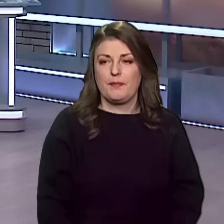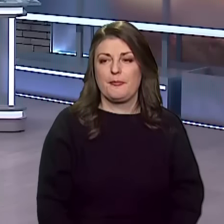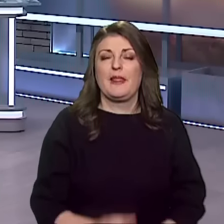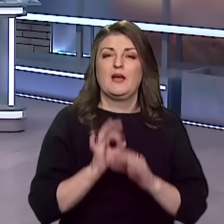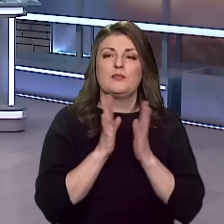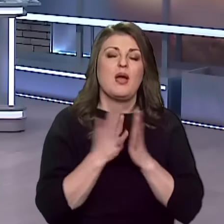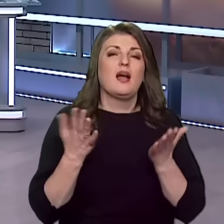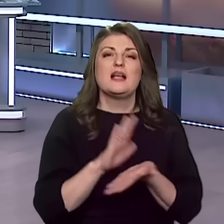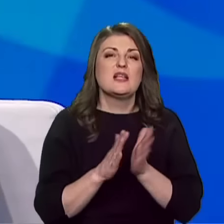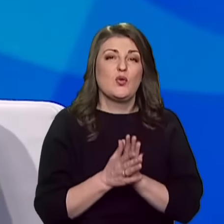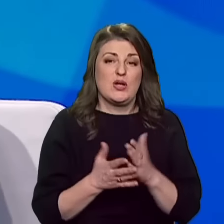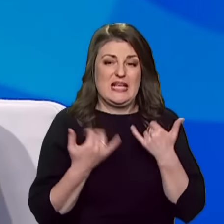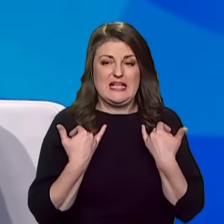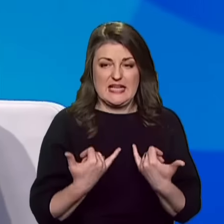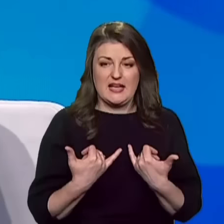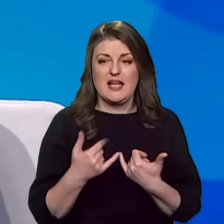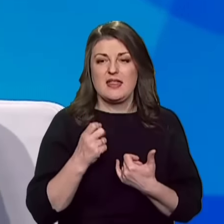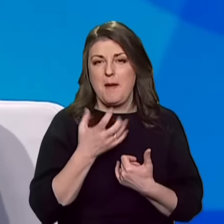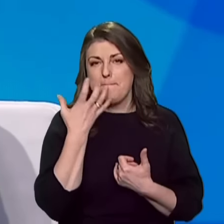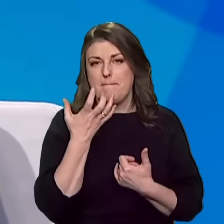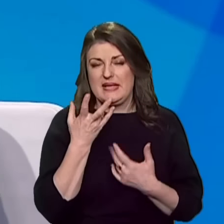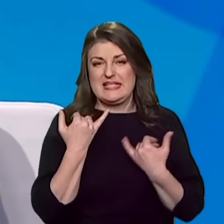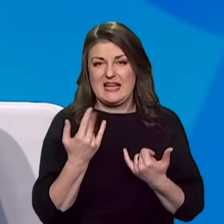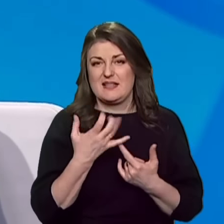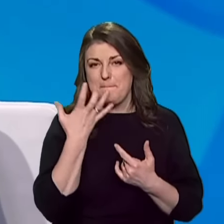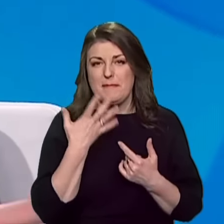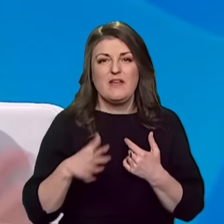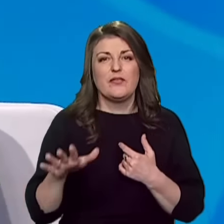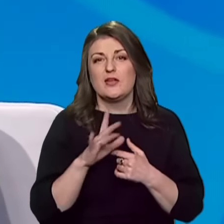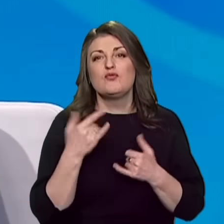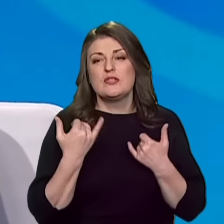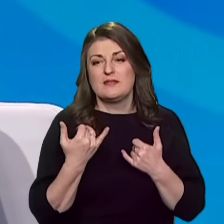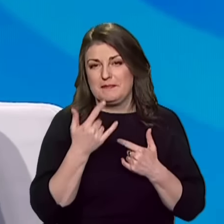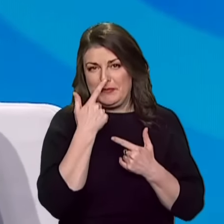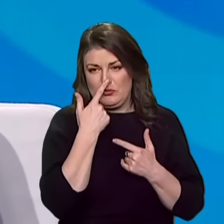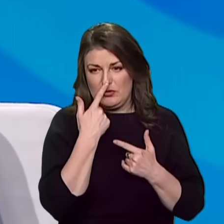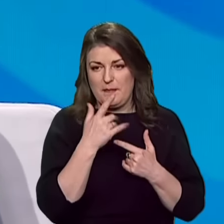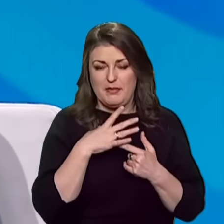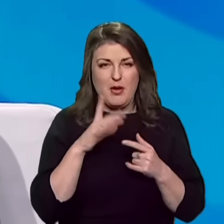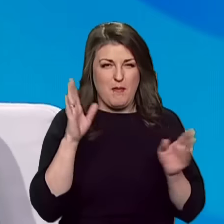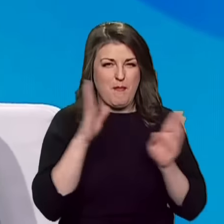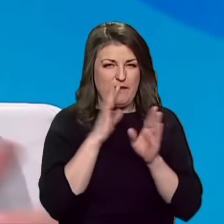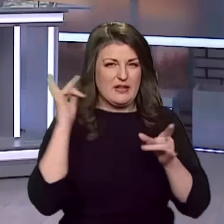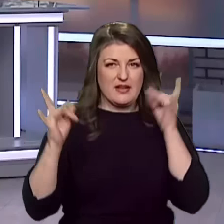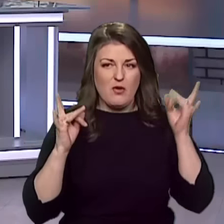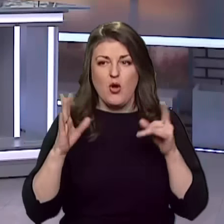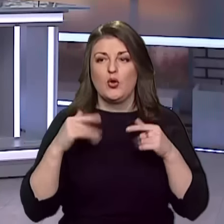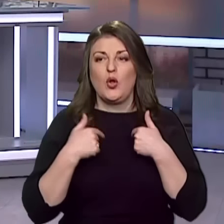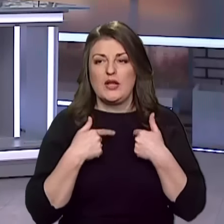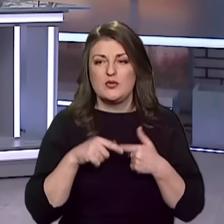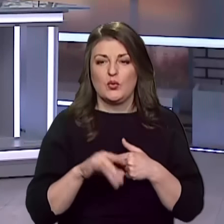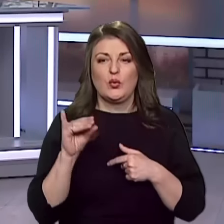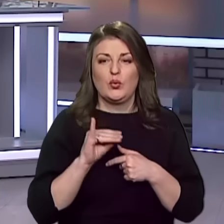будь ласка, так, яка ситуація от станом зараз на півдні, так, тому що буквально нещодавно лунала повітряна тривога, і до нас